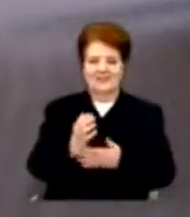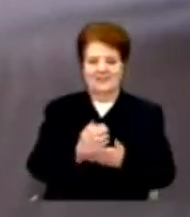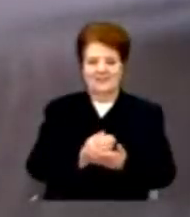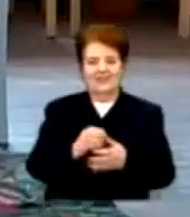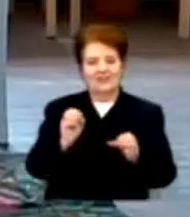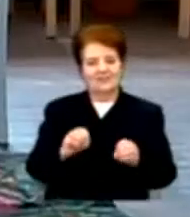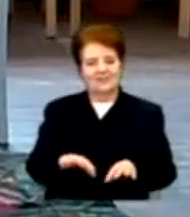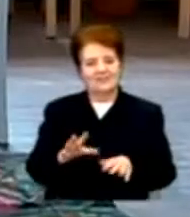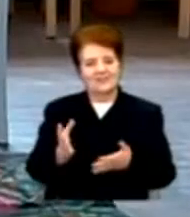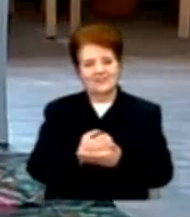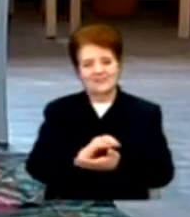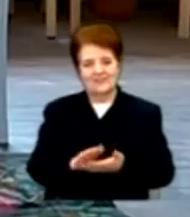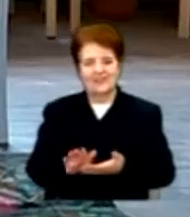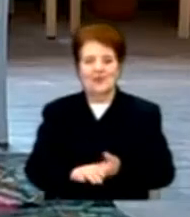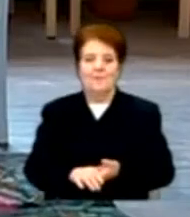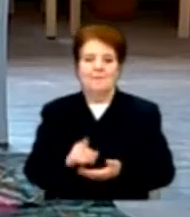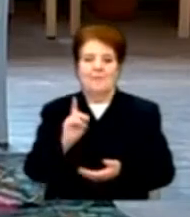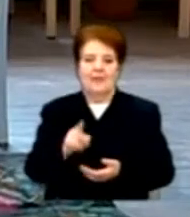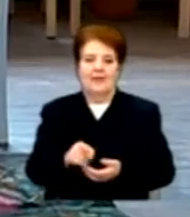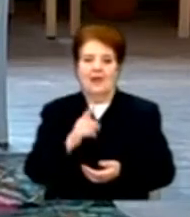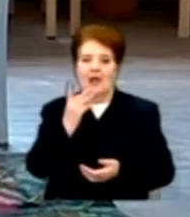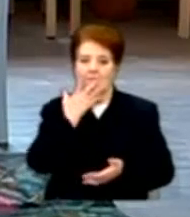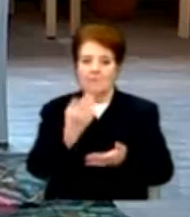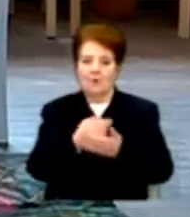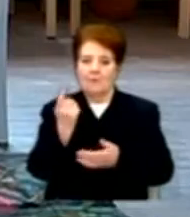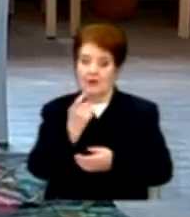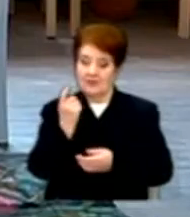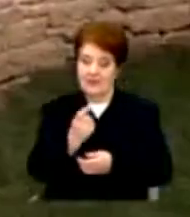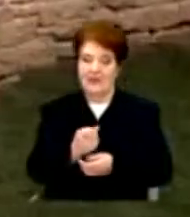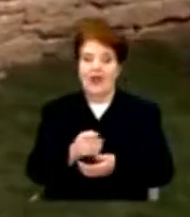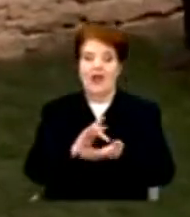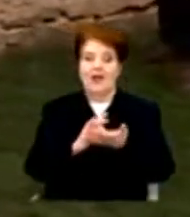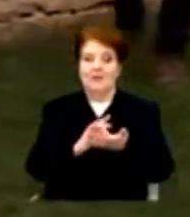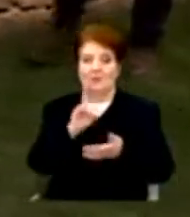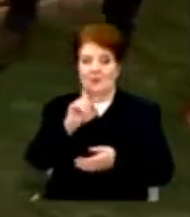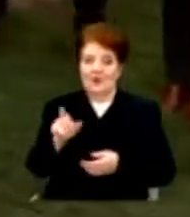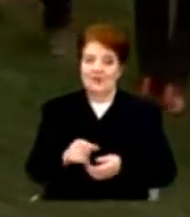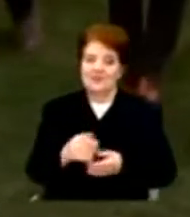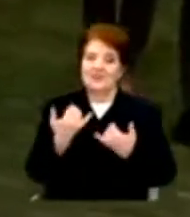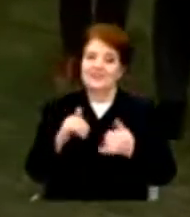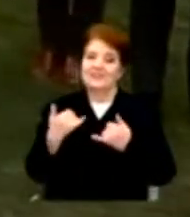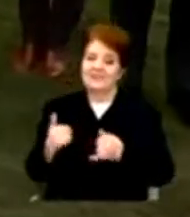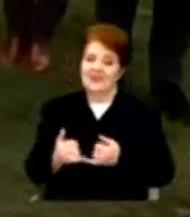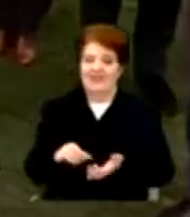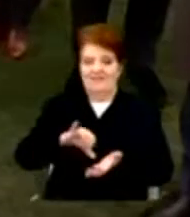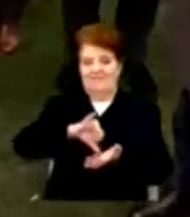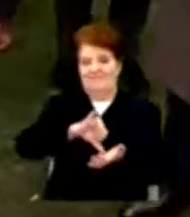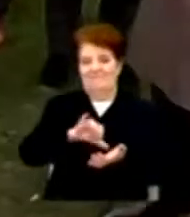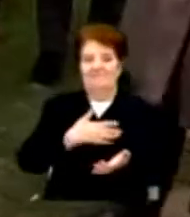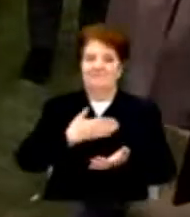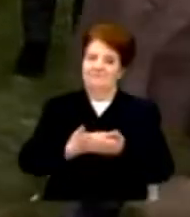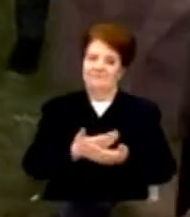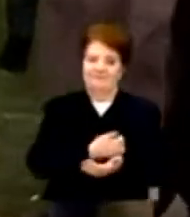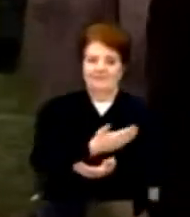right. Ala Benzing, proprietara agropensiunii, spune că turiștii sunt încântați să participe la fel de activități specifice acestei